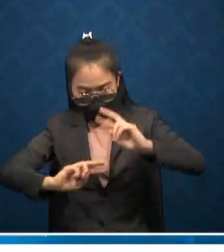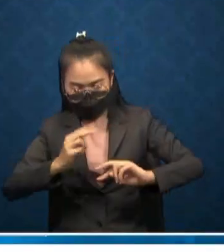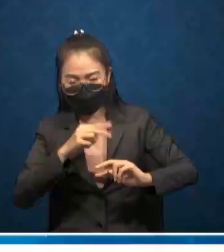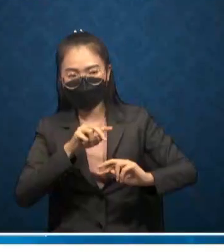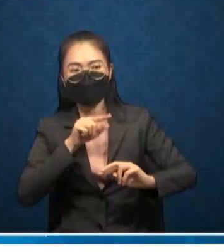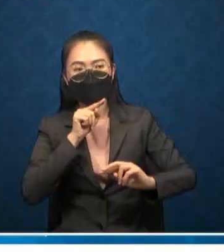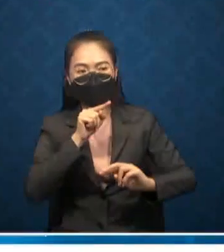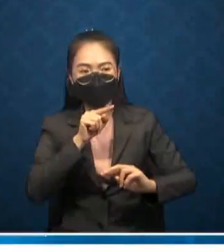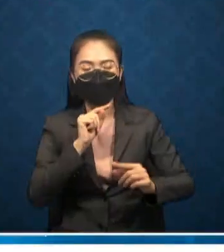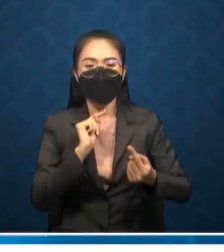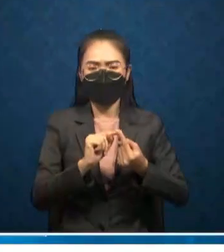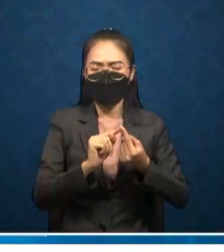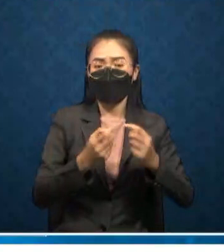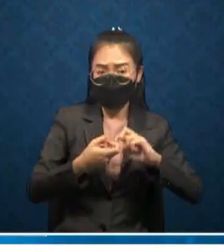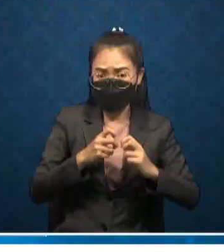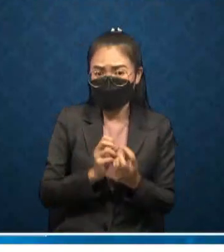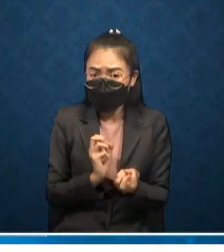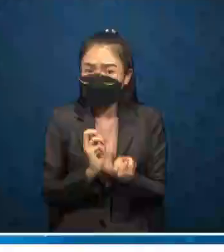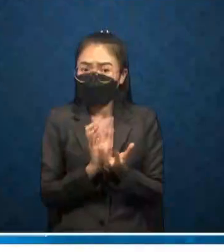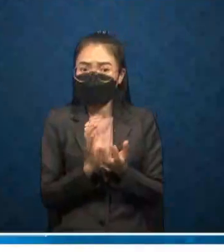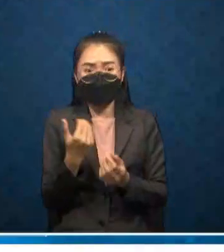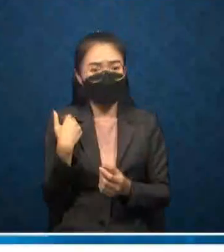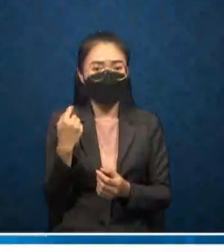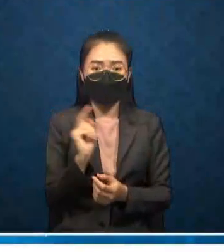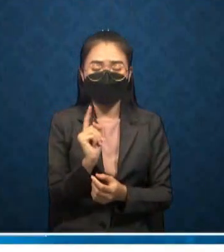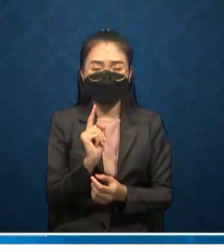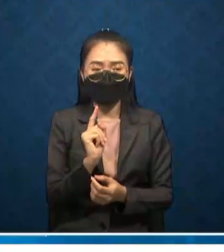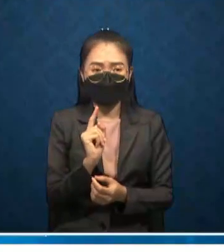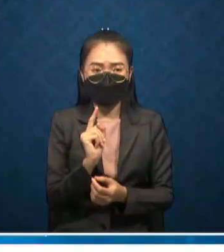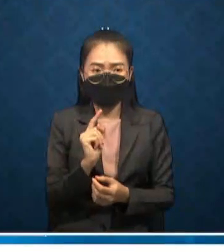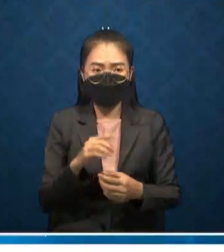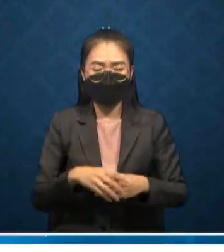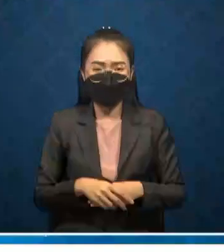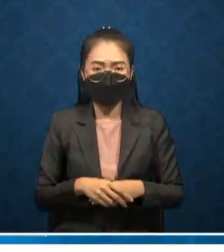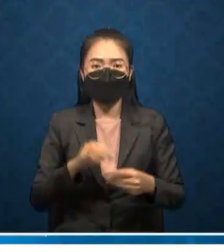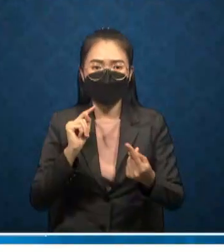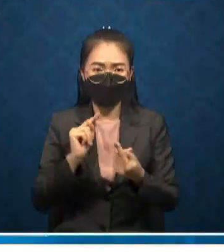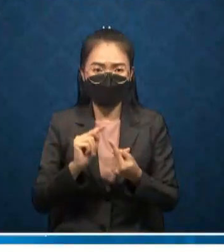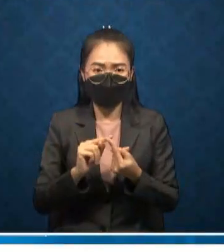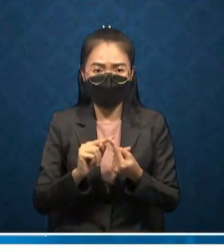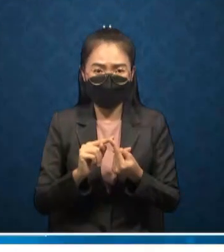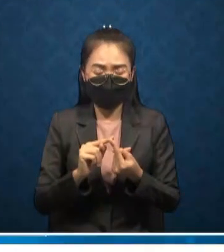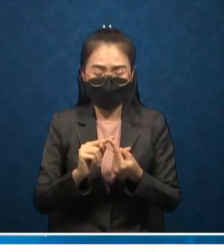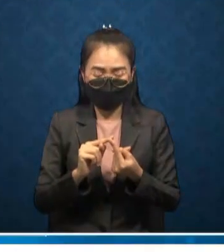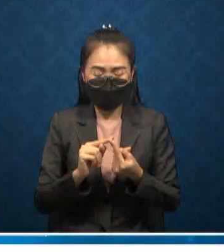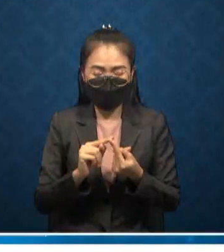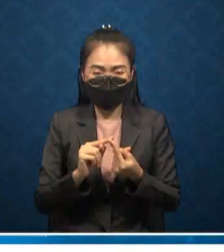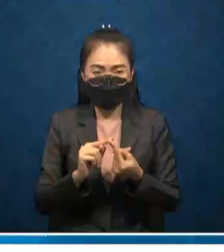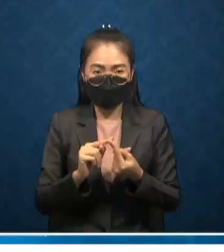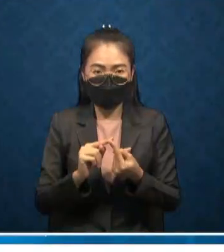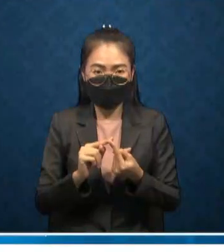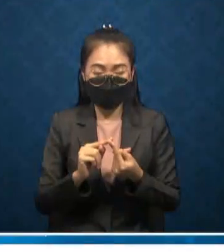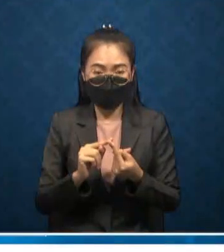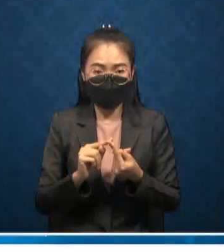วัฒนธรรมมาเพิ่มคุณค่าทางสังคมมาเพิ่มมูลค่าทางเศรษฐกิจนั้น